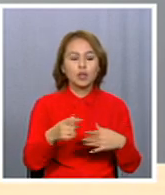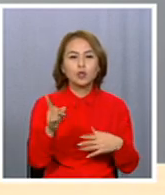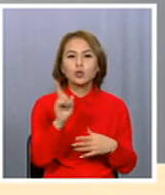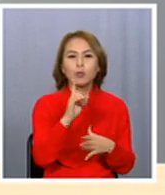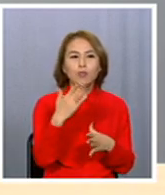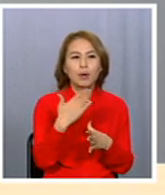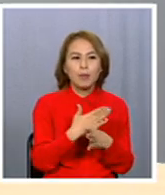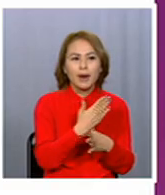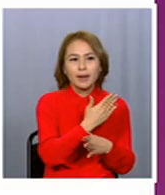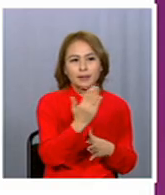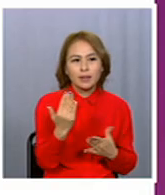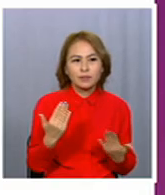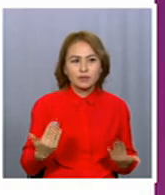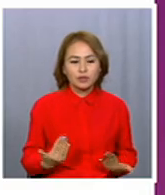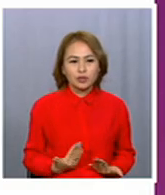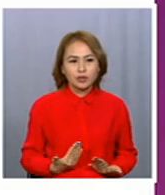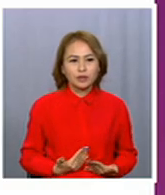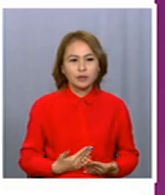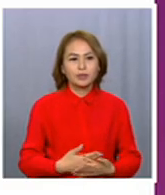им там выжить?